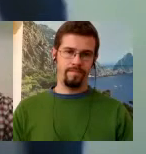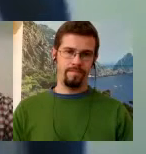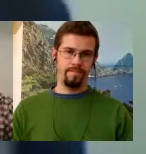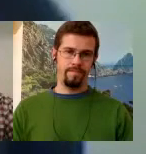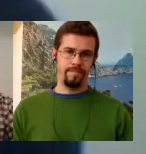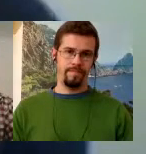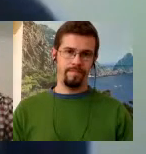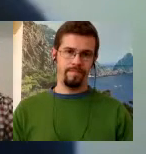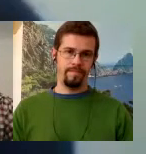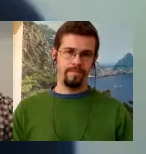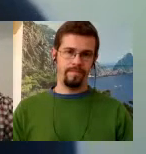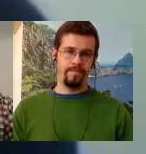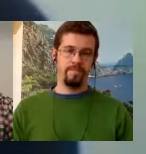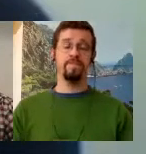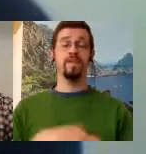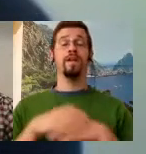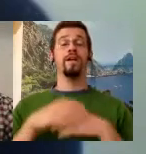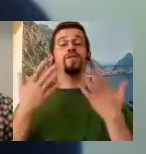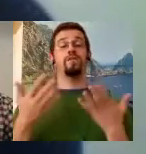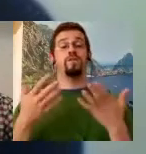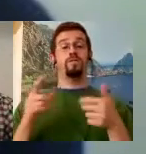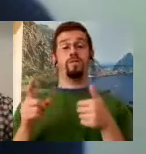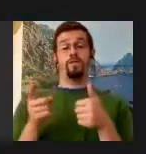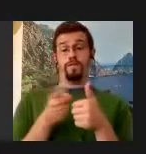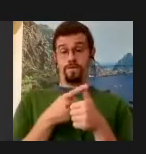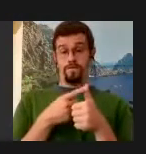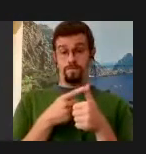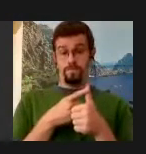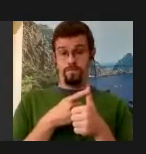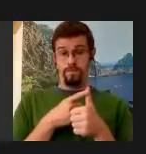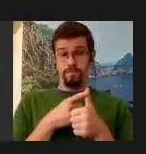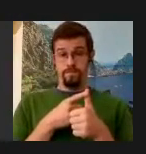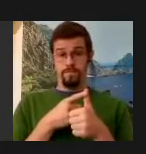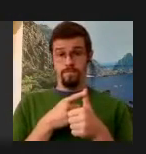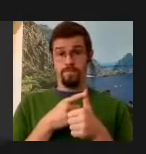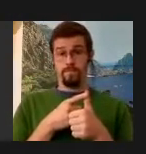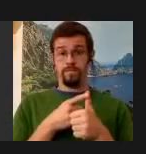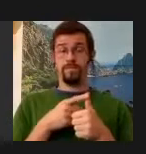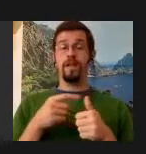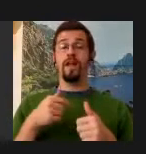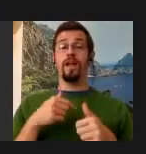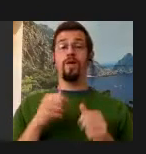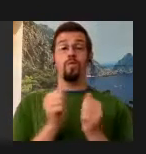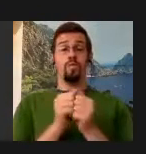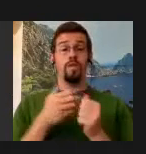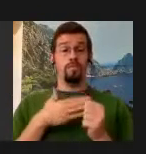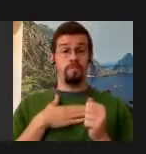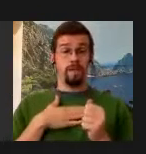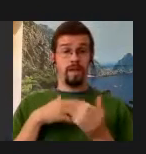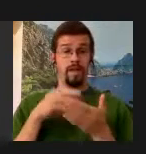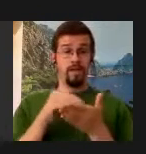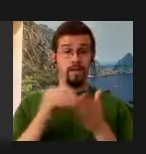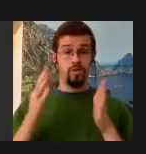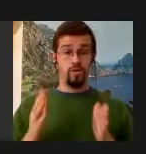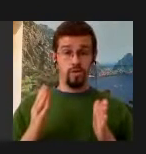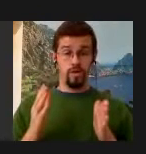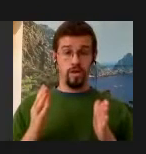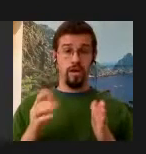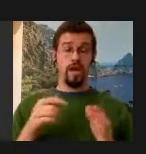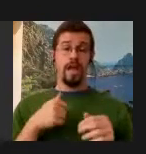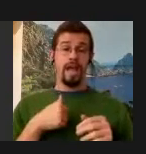القسم First of all, I started for my thesis, so I had to